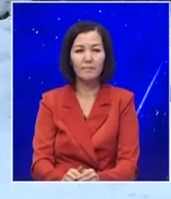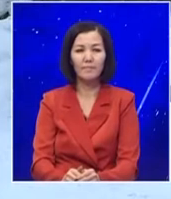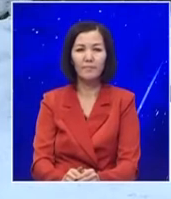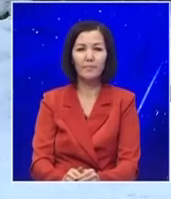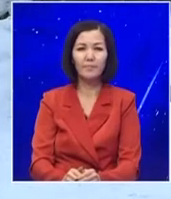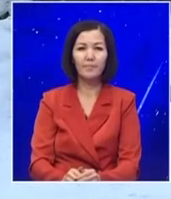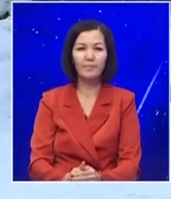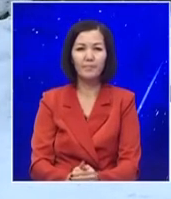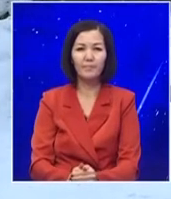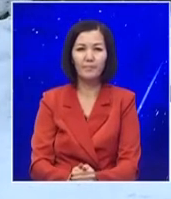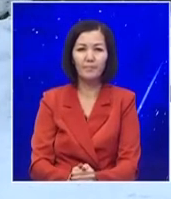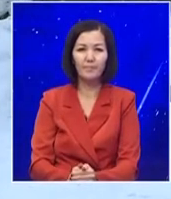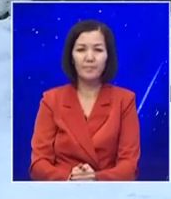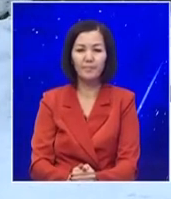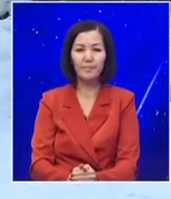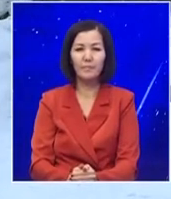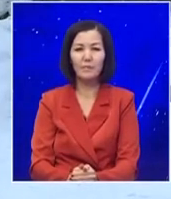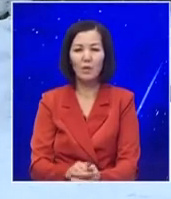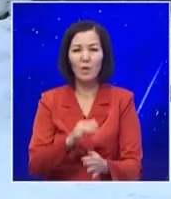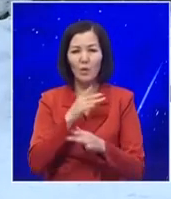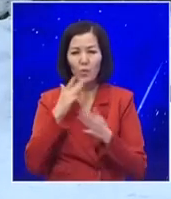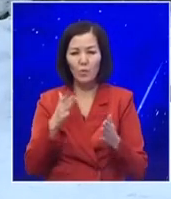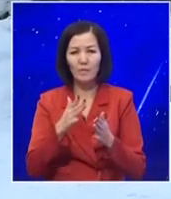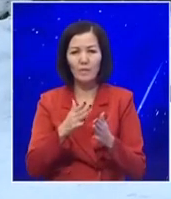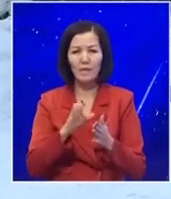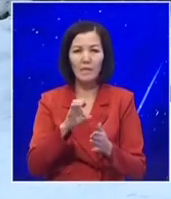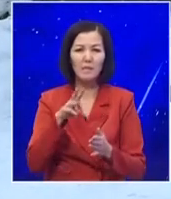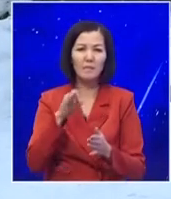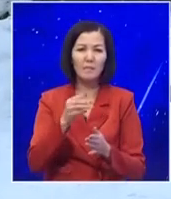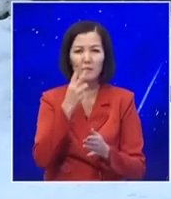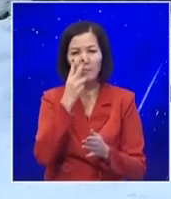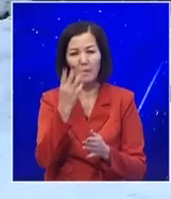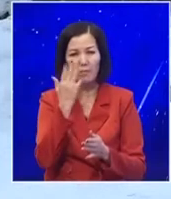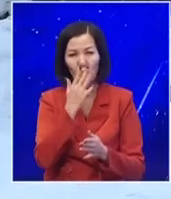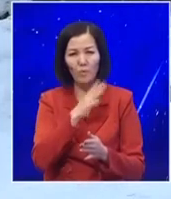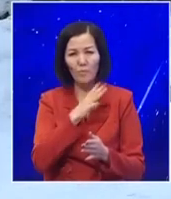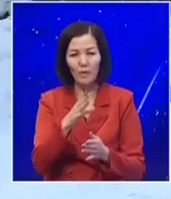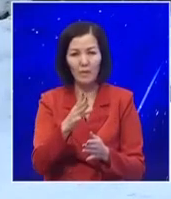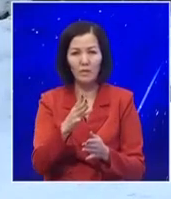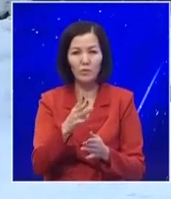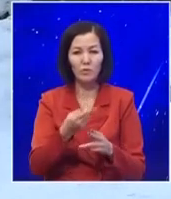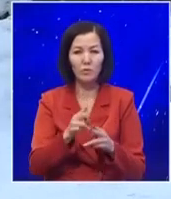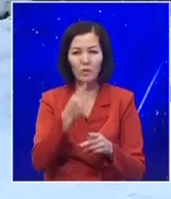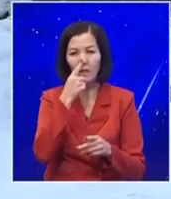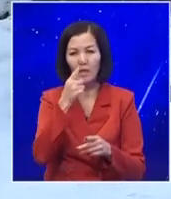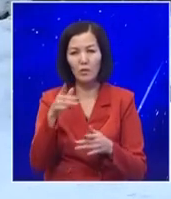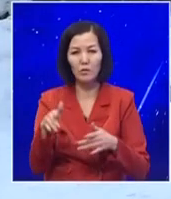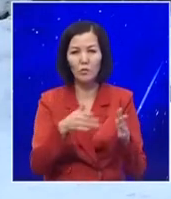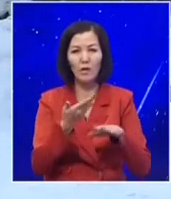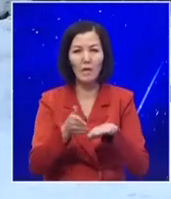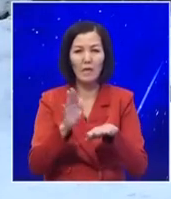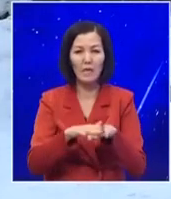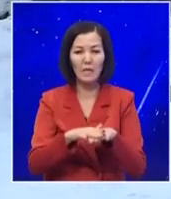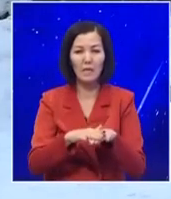данные SMS рассылки и көбінесе жолаушылар SMS хабарламаларға мән бере бермейді. Сол себепті де алыс жолға шығып, қиын жағдайға